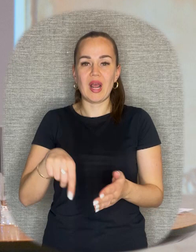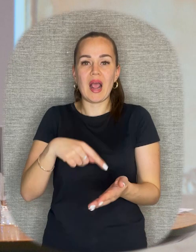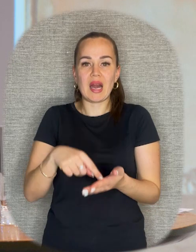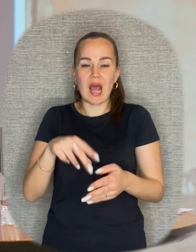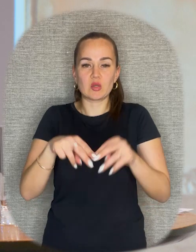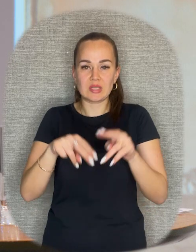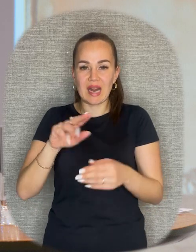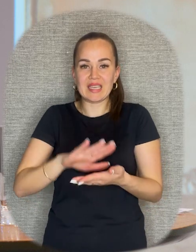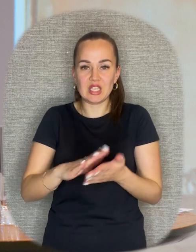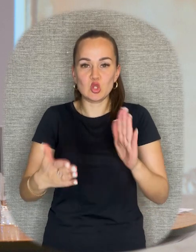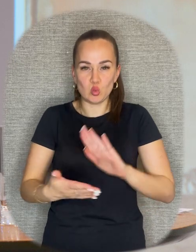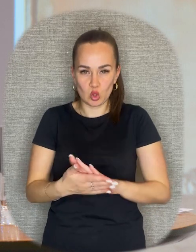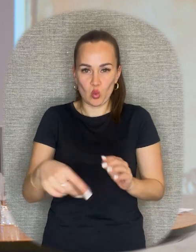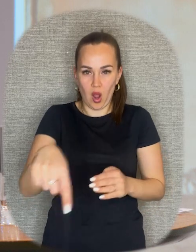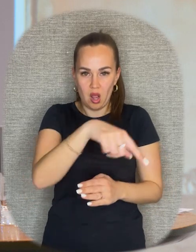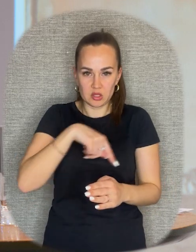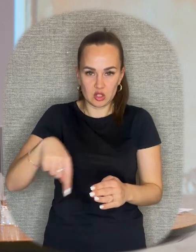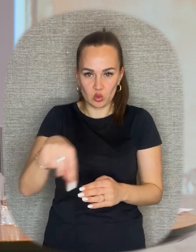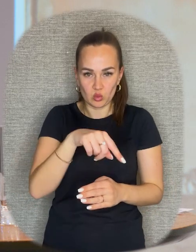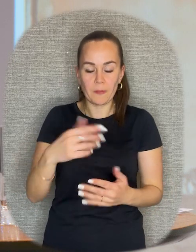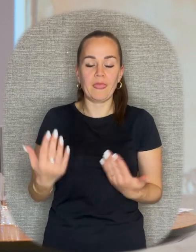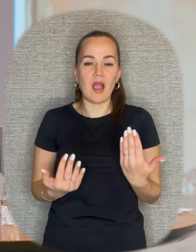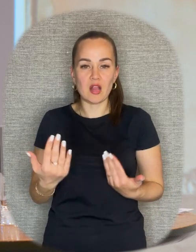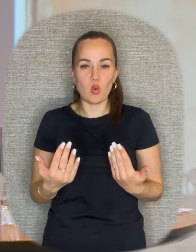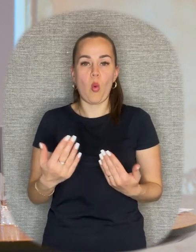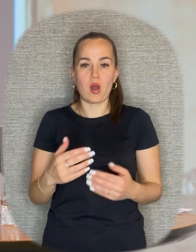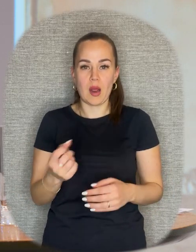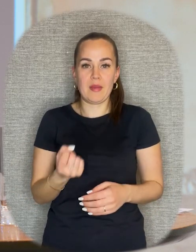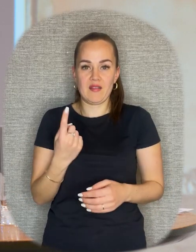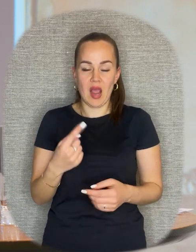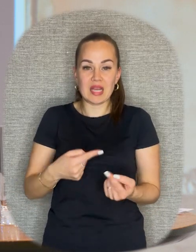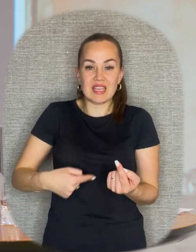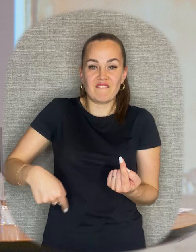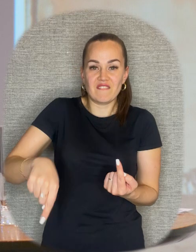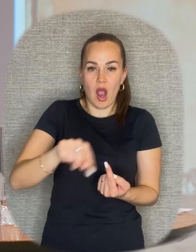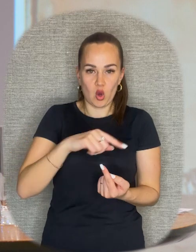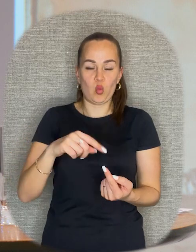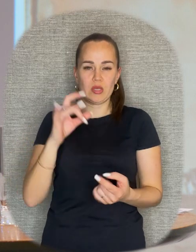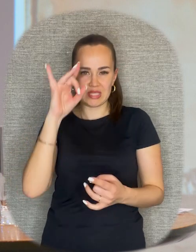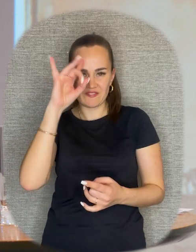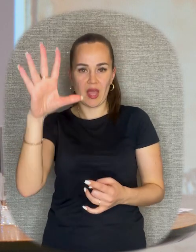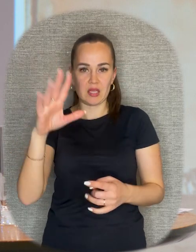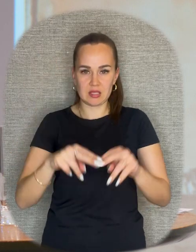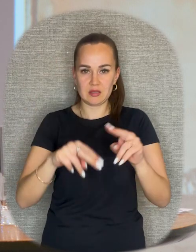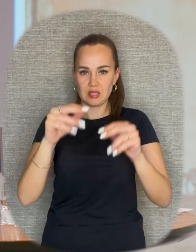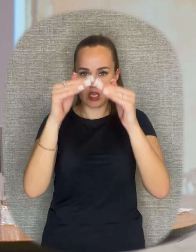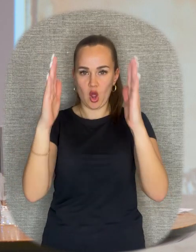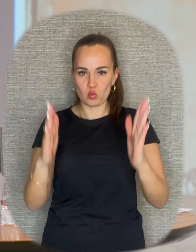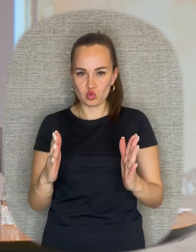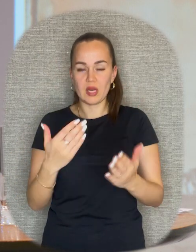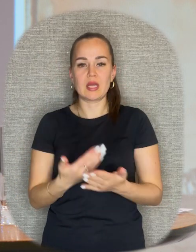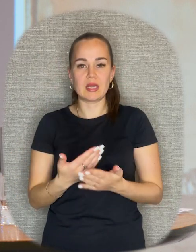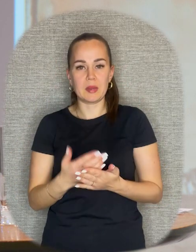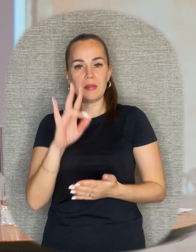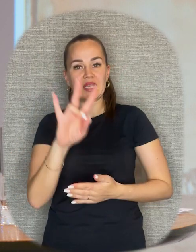улучшат градостроитель ситуацию э которая складывается вокруг прославленных сооружений